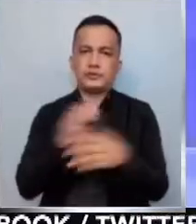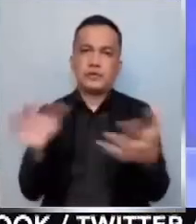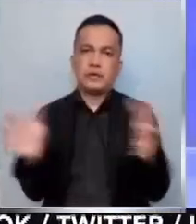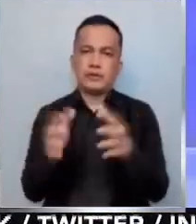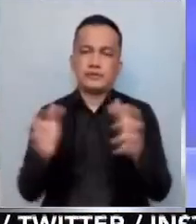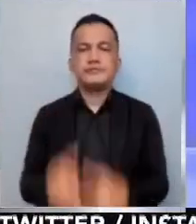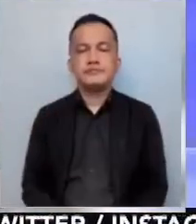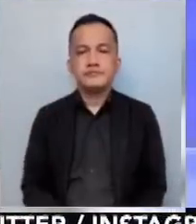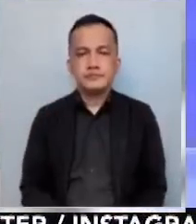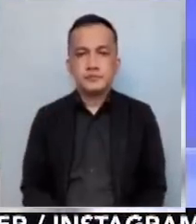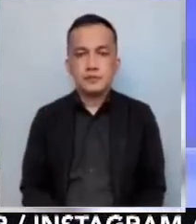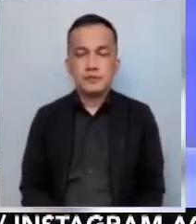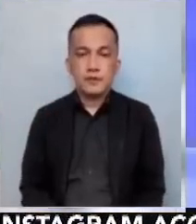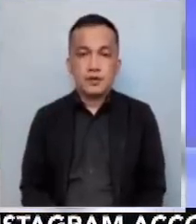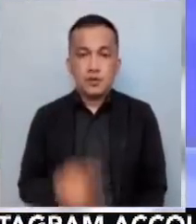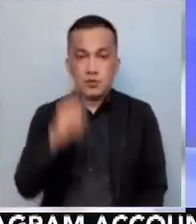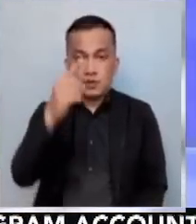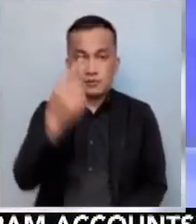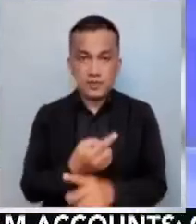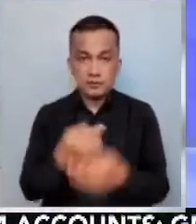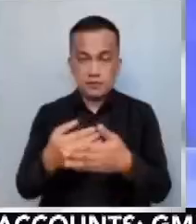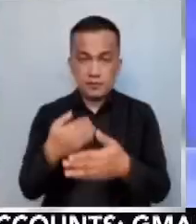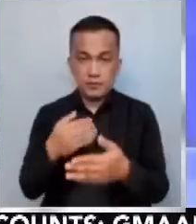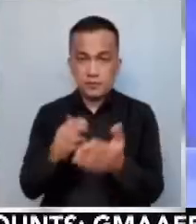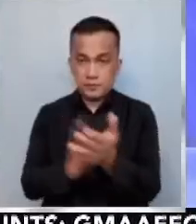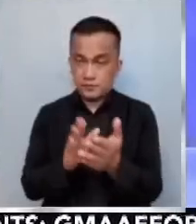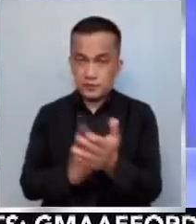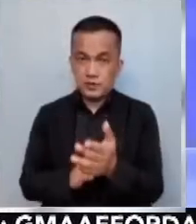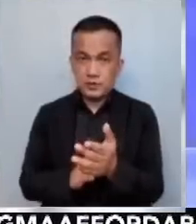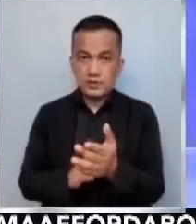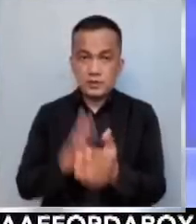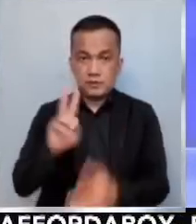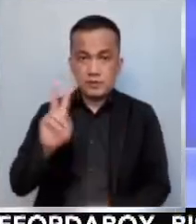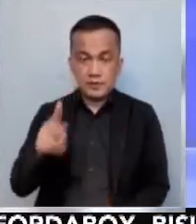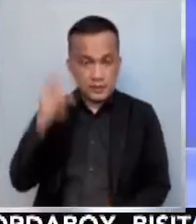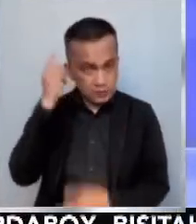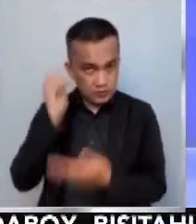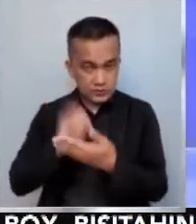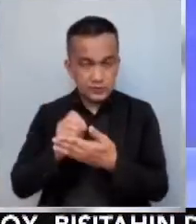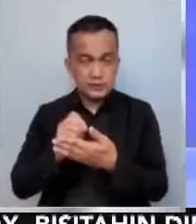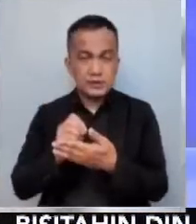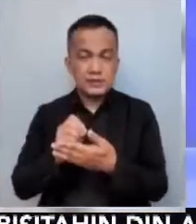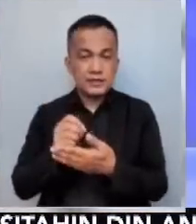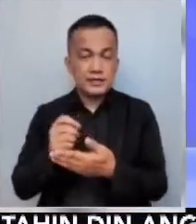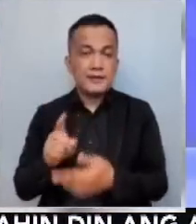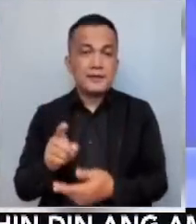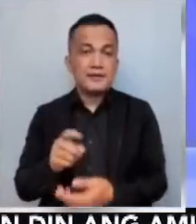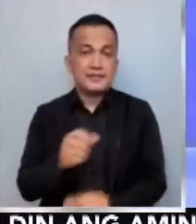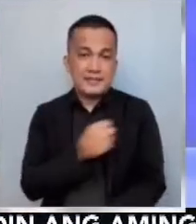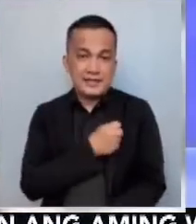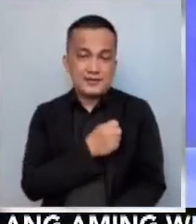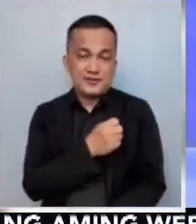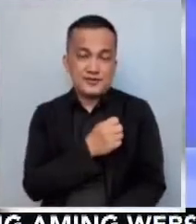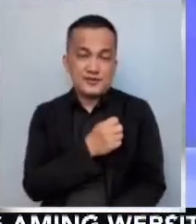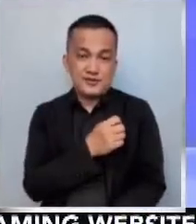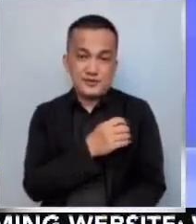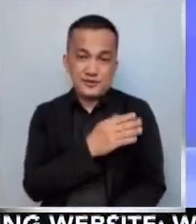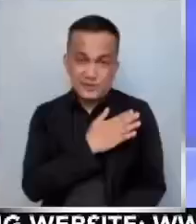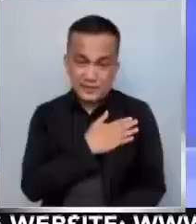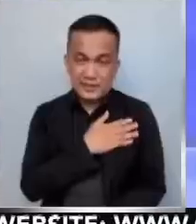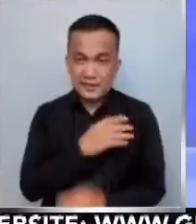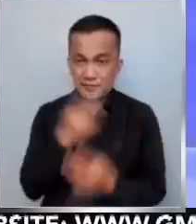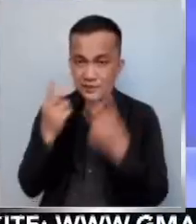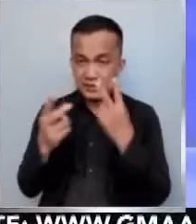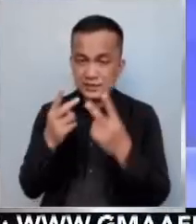Isang buwan bago ang pasukan, binisita ni Vice Presidente at Education Secretary Sara Duterte ang ilang paaralang sinalanta na bagyong